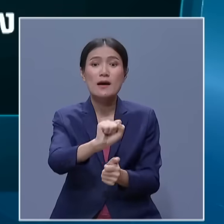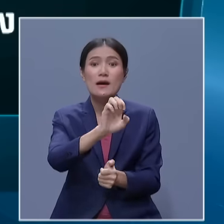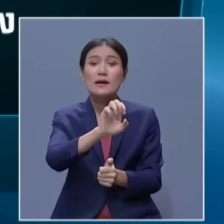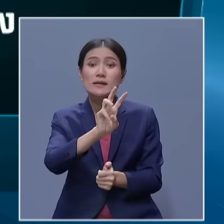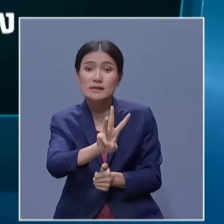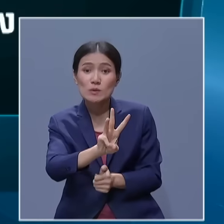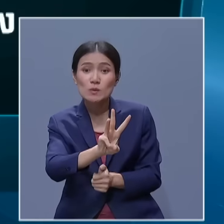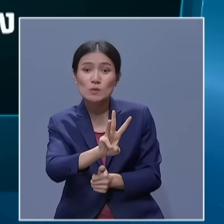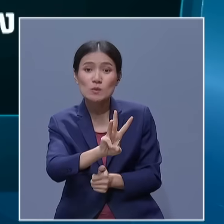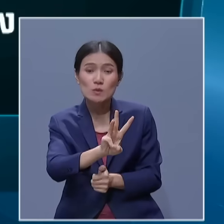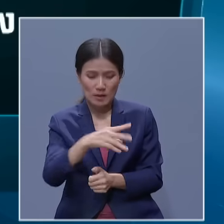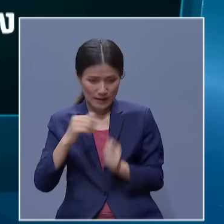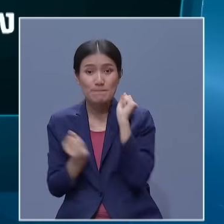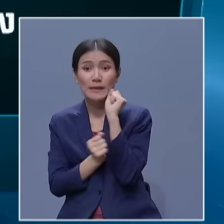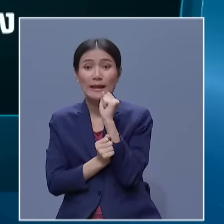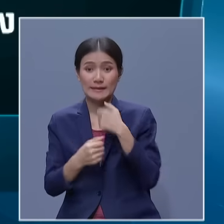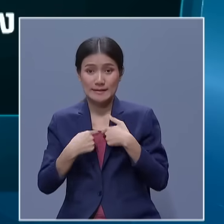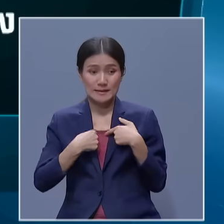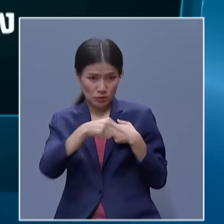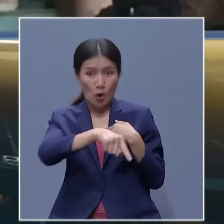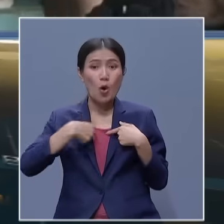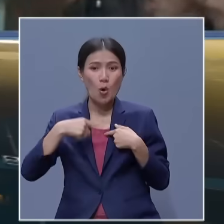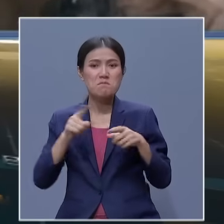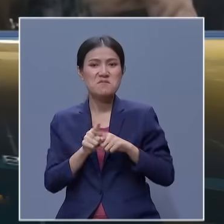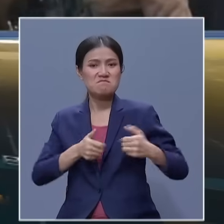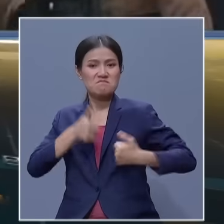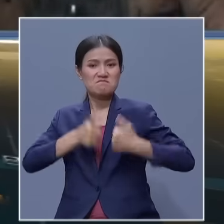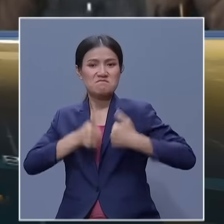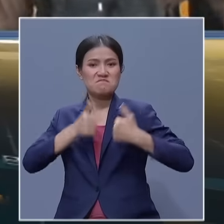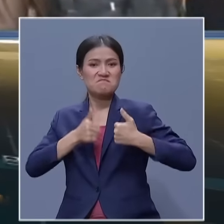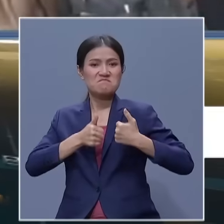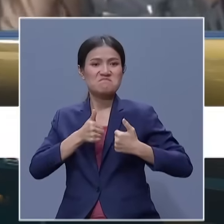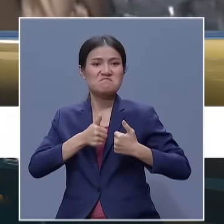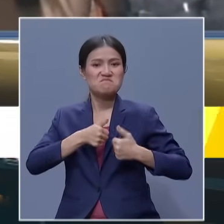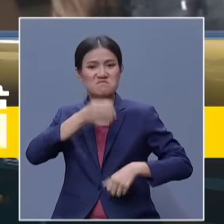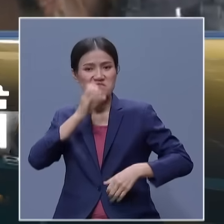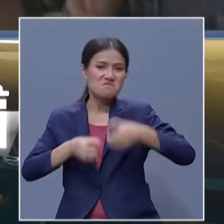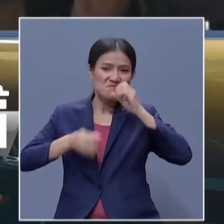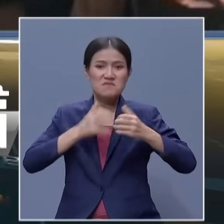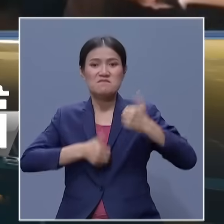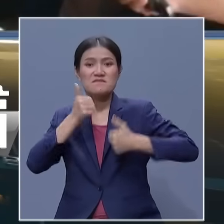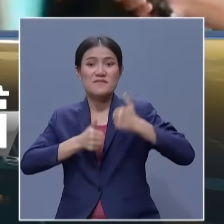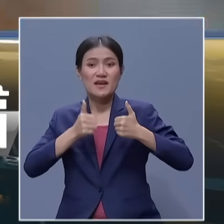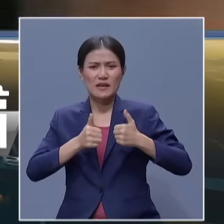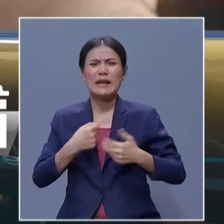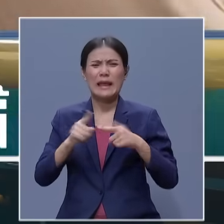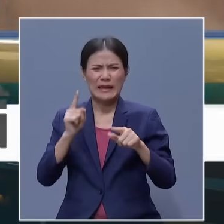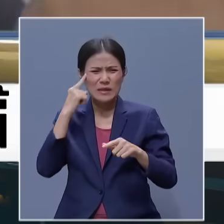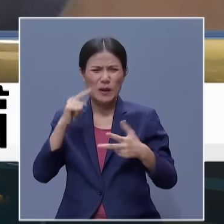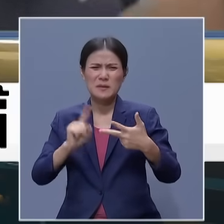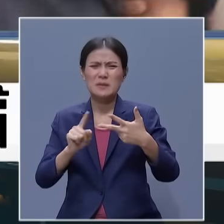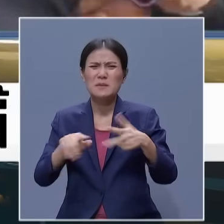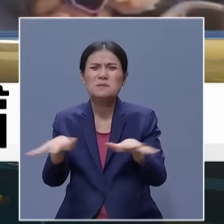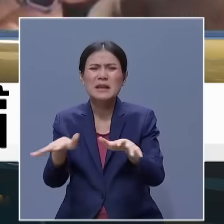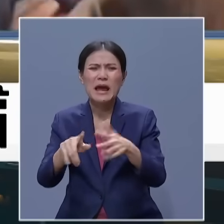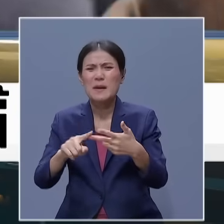ากมีเสียงกันนะครับแต่ว่าเรื่องการดวลเล่าเนี่ยท่านรองโจ๊กท่านบอกว่าก็เป็นแค่ส่วนเดียวเรื่องหลักเนี่ยน่าจะเป็นเรื่องของ